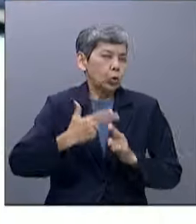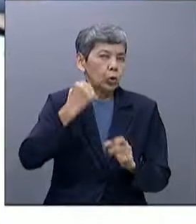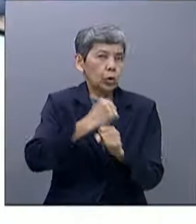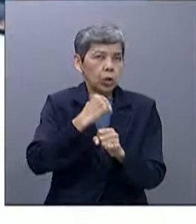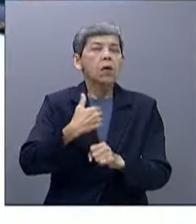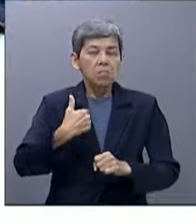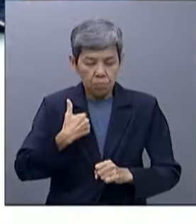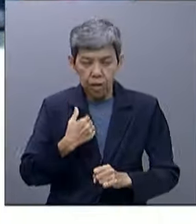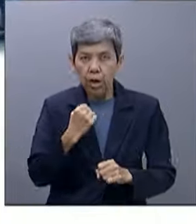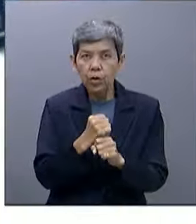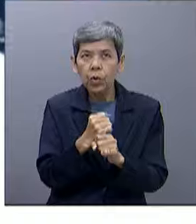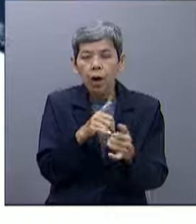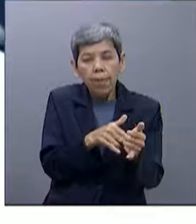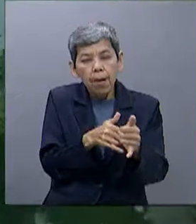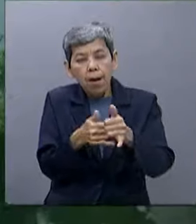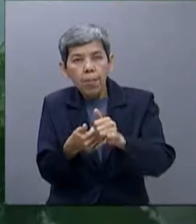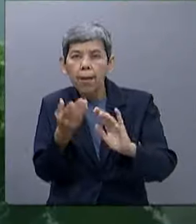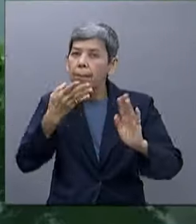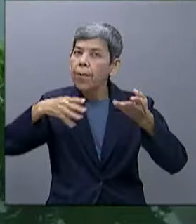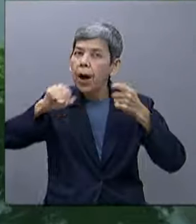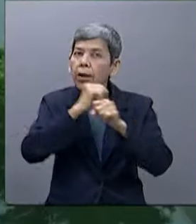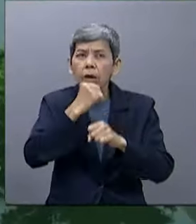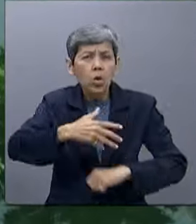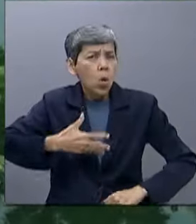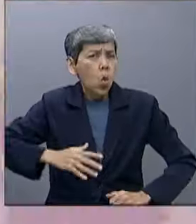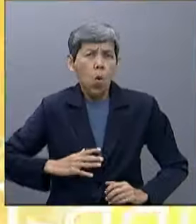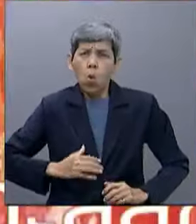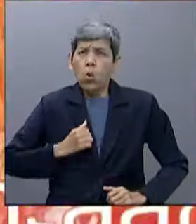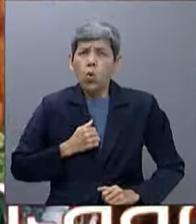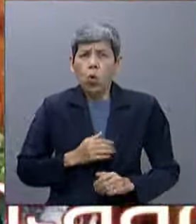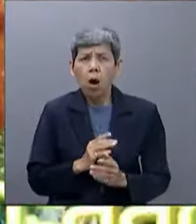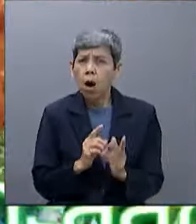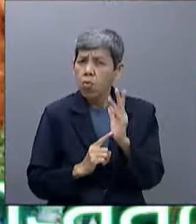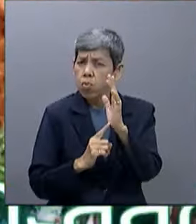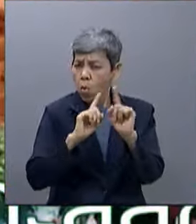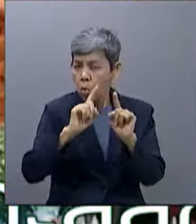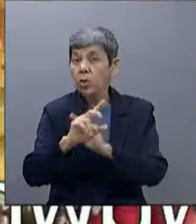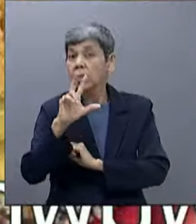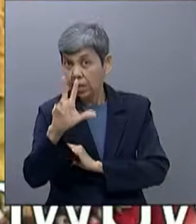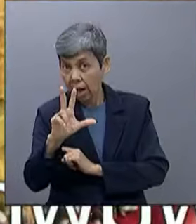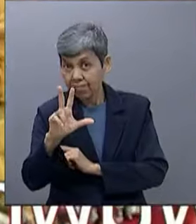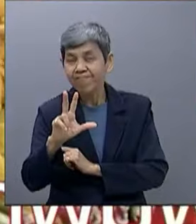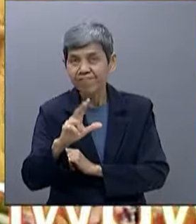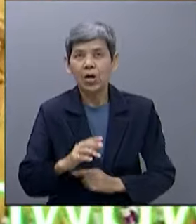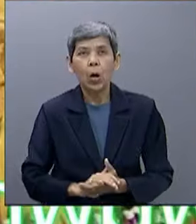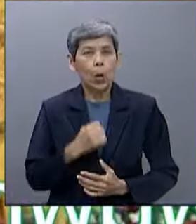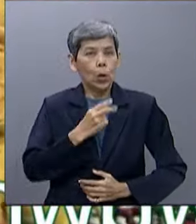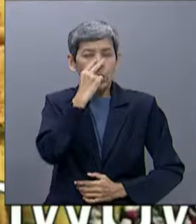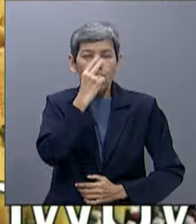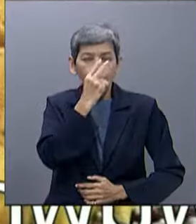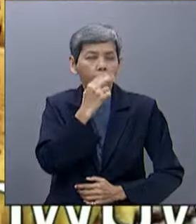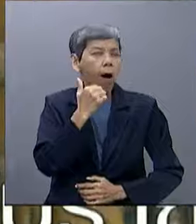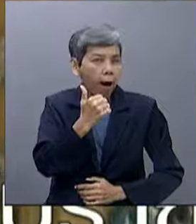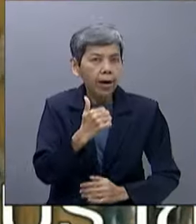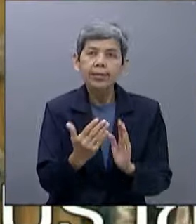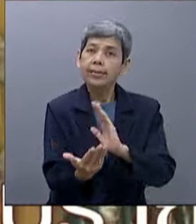ามของท่วงท่ารำที่อ่อนช้อยและสุดอลังการกับขบวนต้นเทียนทั้ง3ประเภทชมกันแบบเต็มอิ่มจุใจทั้ง